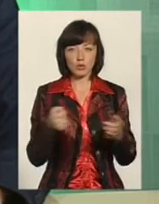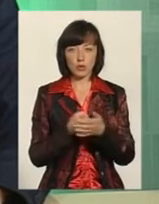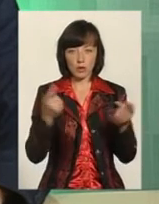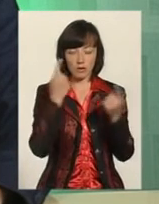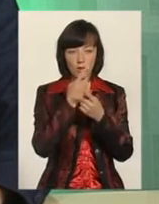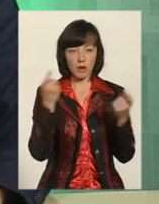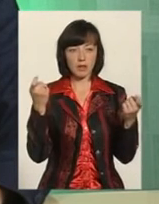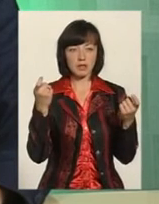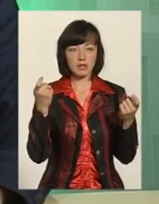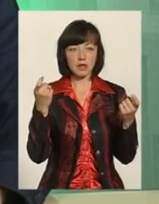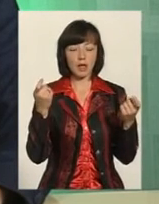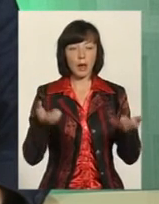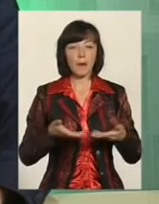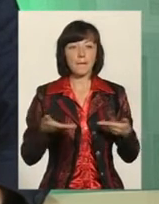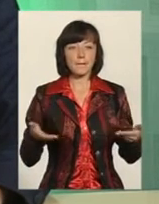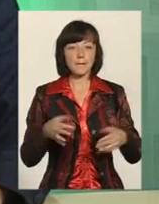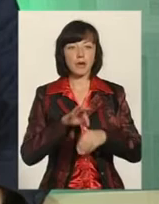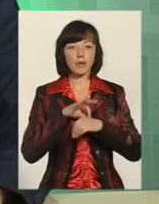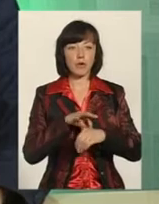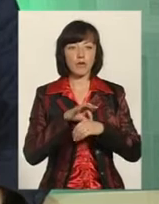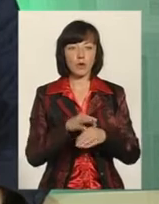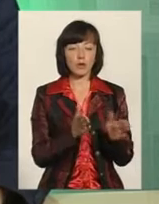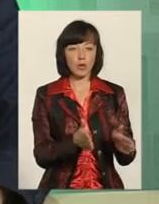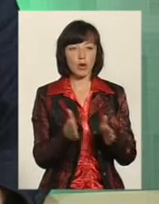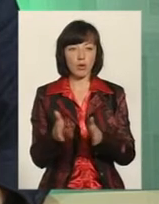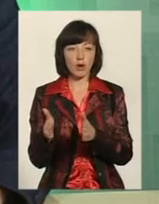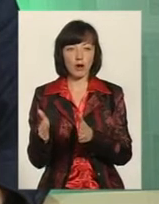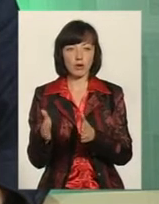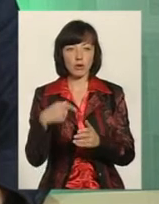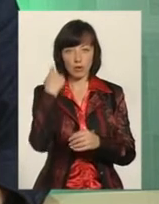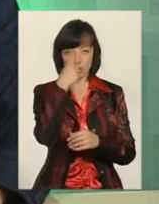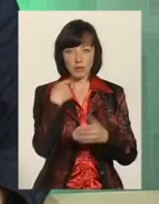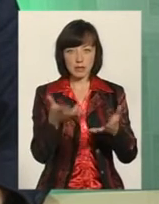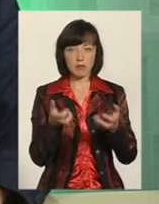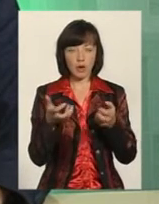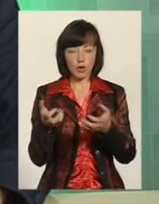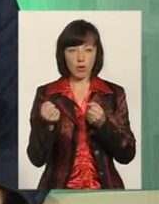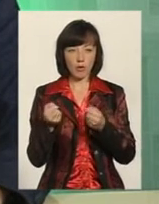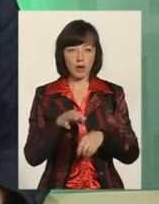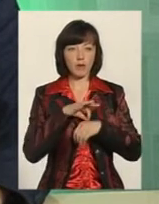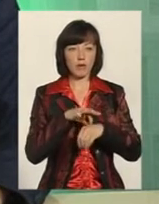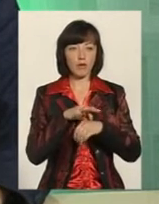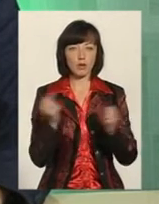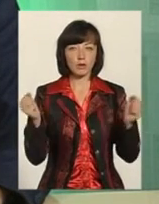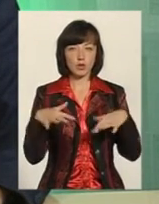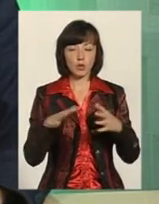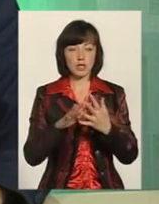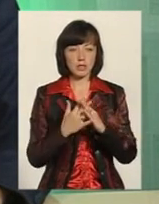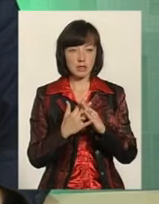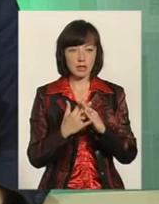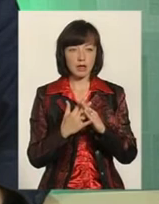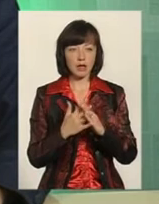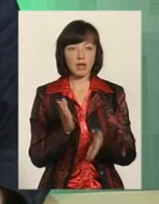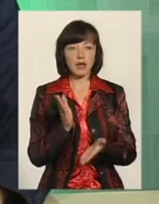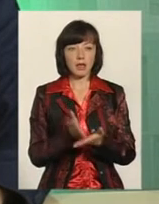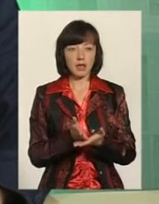інформації. Ми проводимо регулярно особисті прийоми, проводимо сходи сіл. Ну,